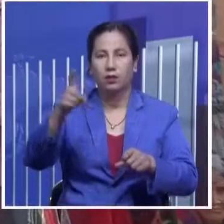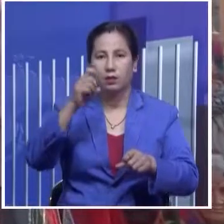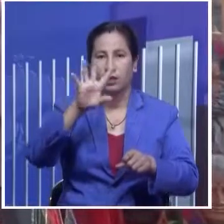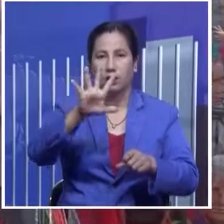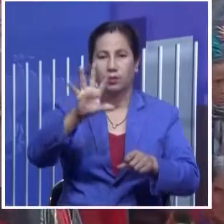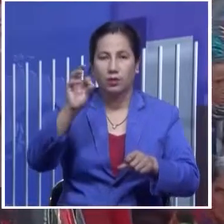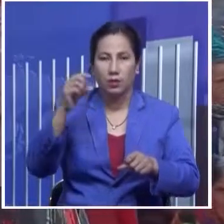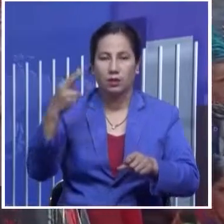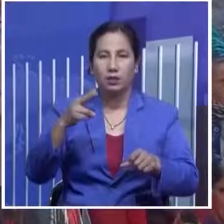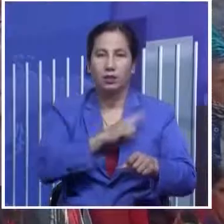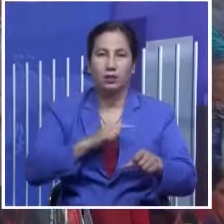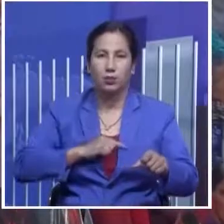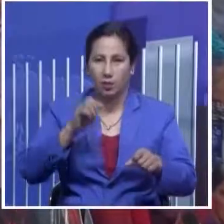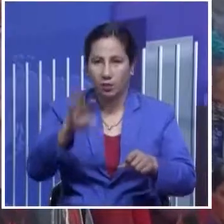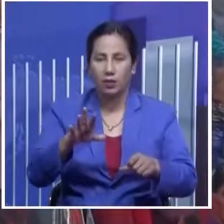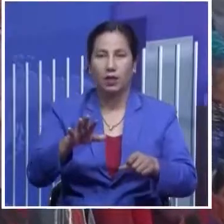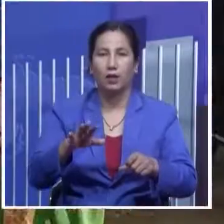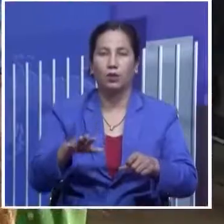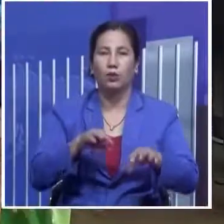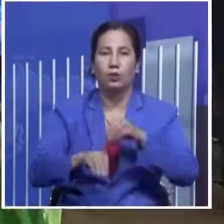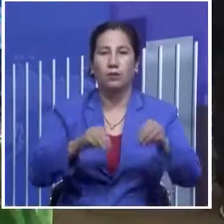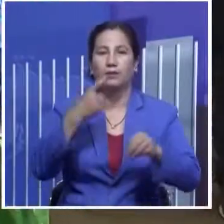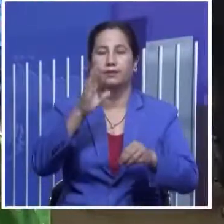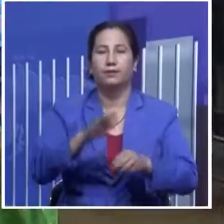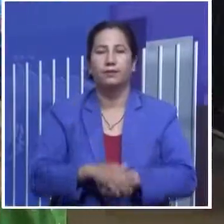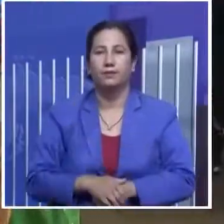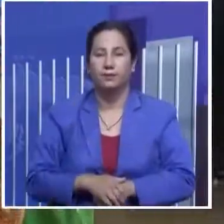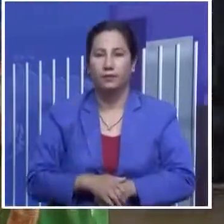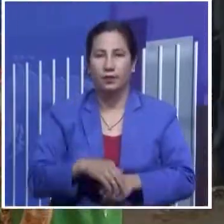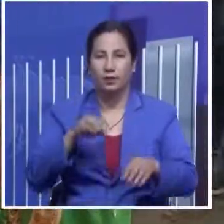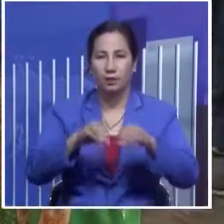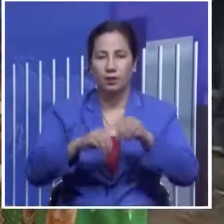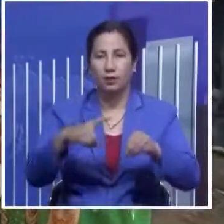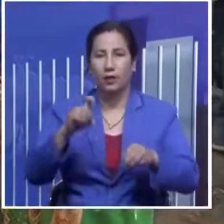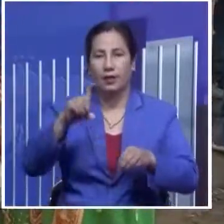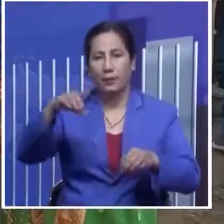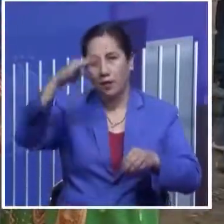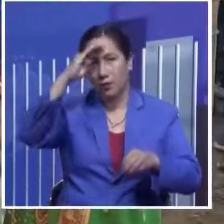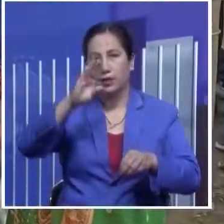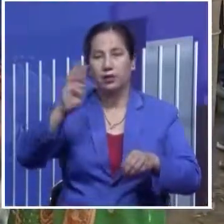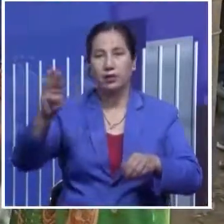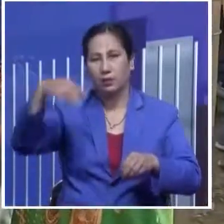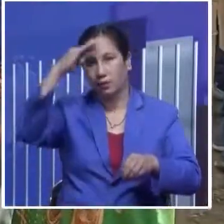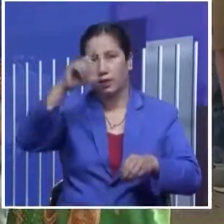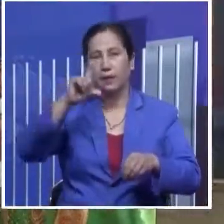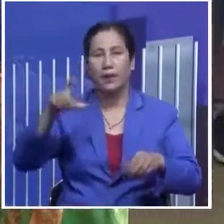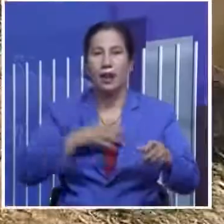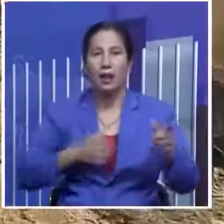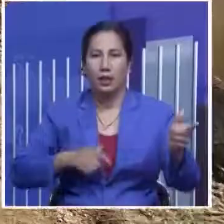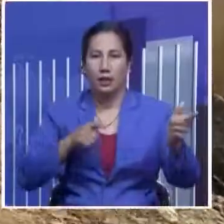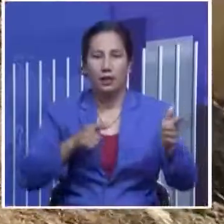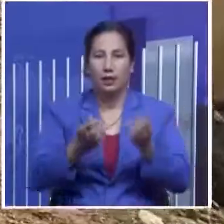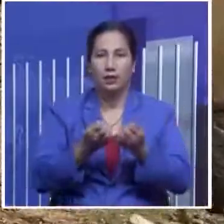जना कर्मचारी खटिएको निर्वाचन अधिकृत कठायतले जानकारी दिनुभयो। मतदानका लागि नेपाल प्रहरी, सशस्त्र प्रहरी र नेपाली सेनाको